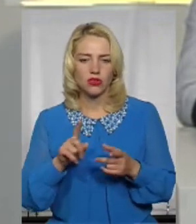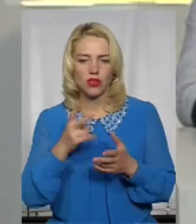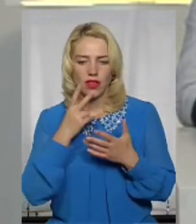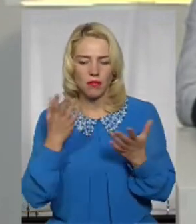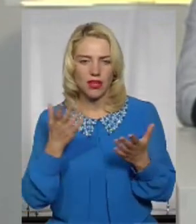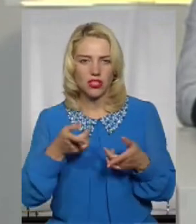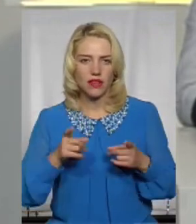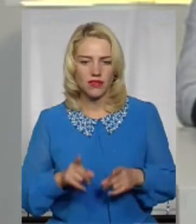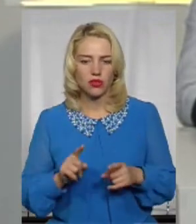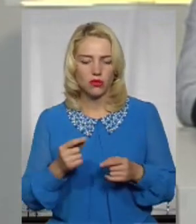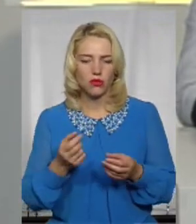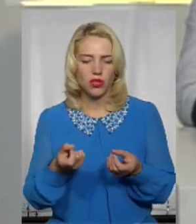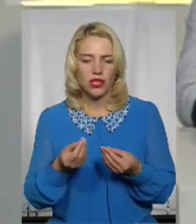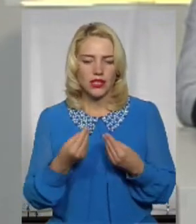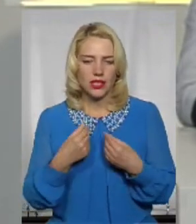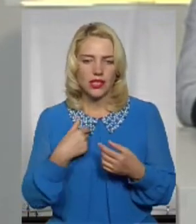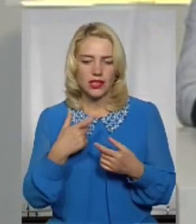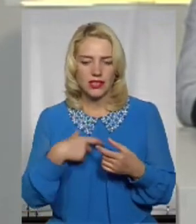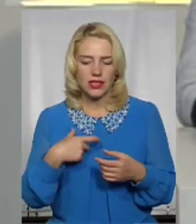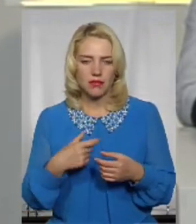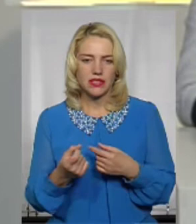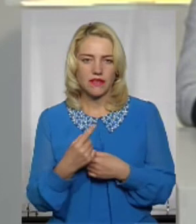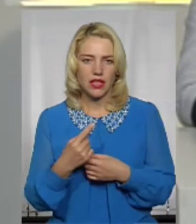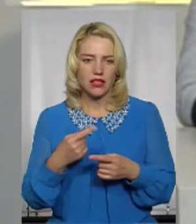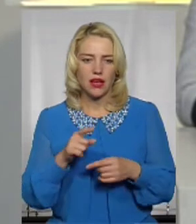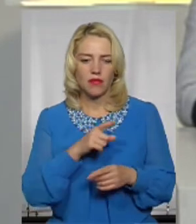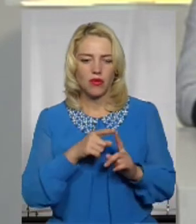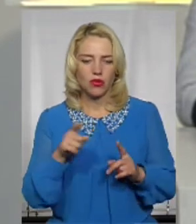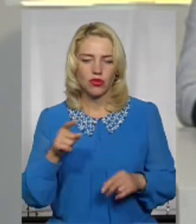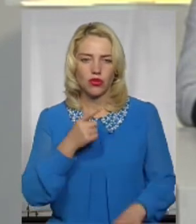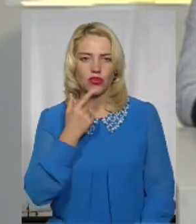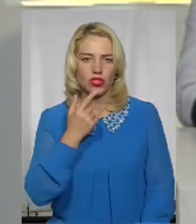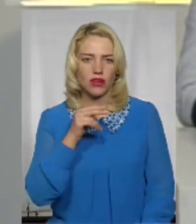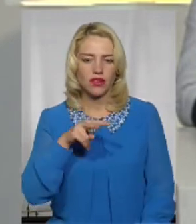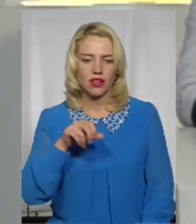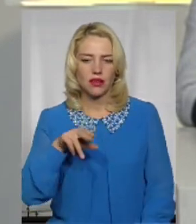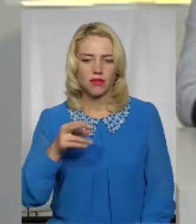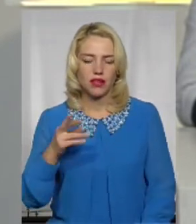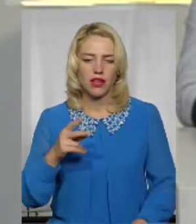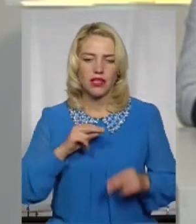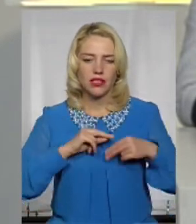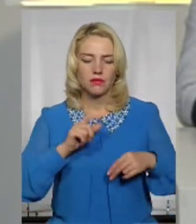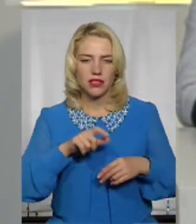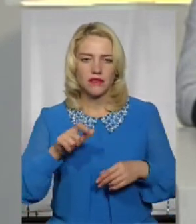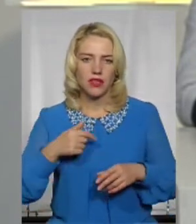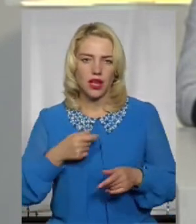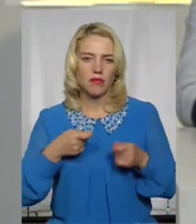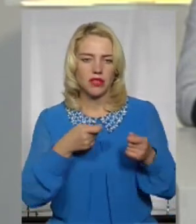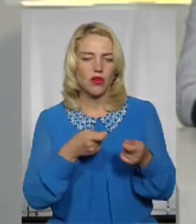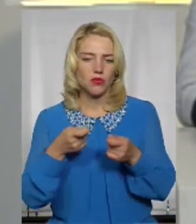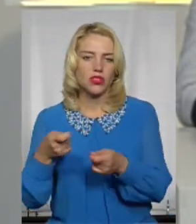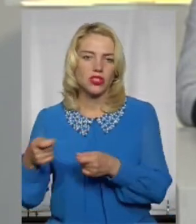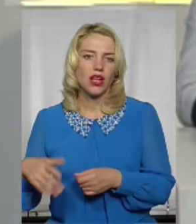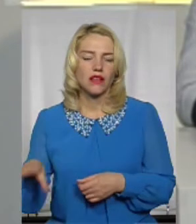дійсності. Тому поставила для себе завдання, і протягом червня і липня з працівниками я об'їжджала всі районні